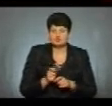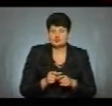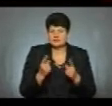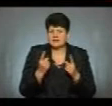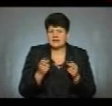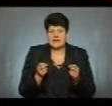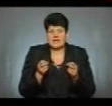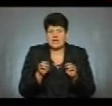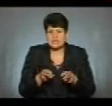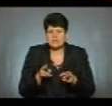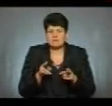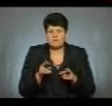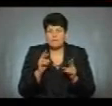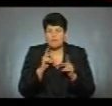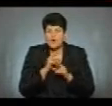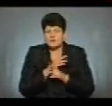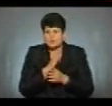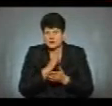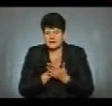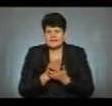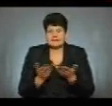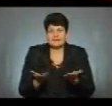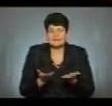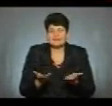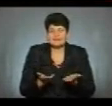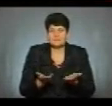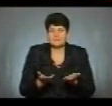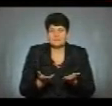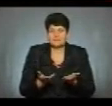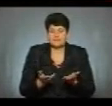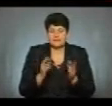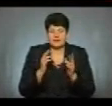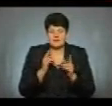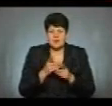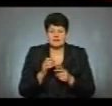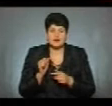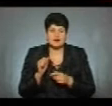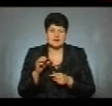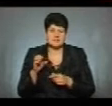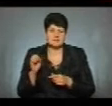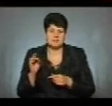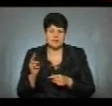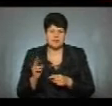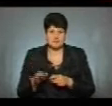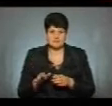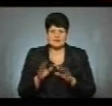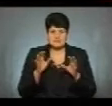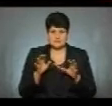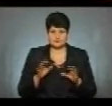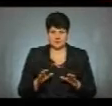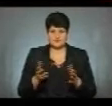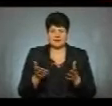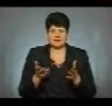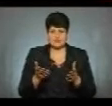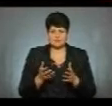великі ризики помилок і якихось таких недосконалих аспектів законодавчих, які